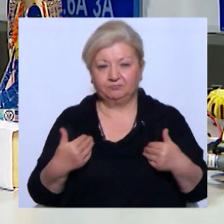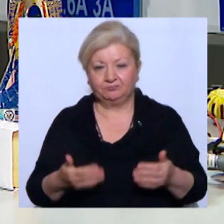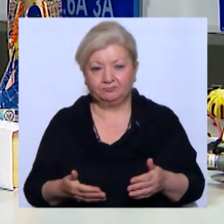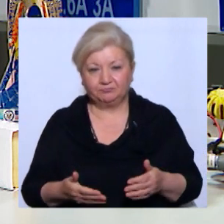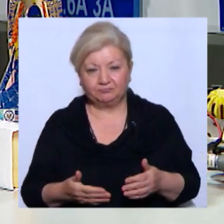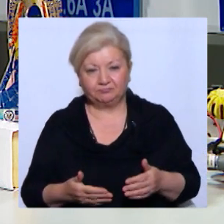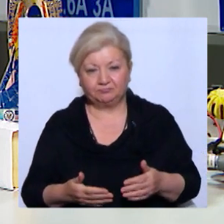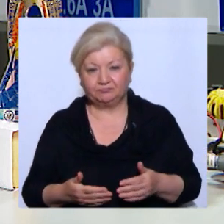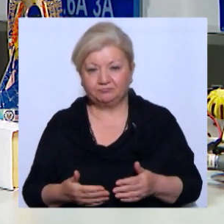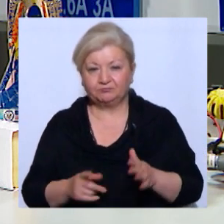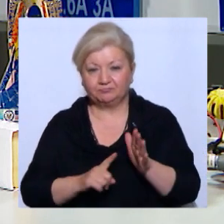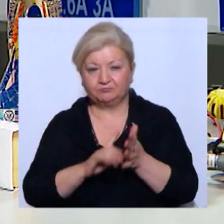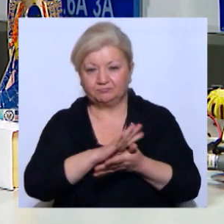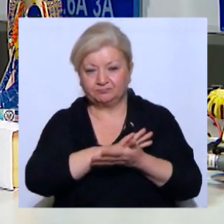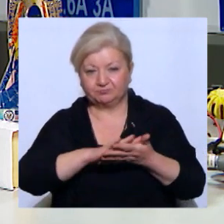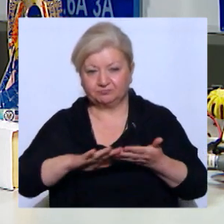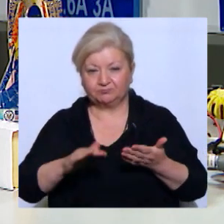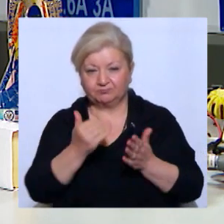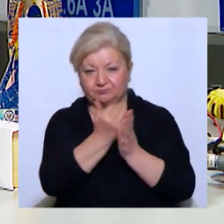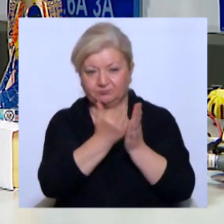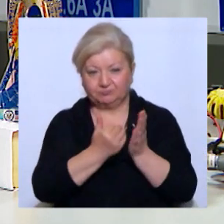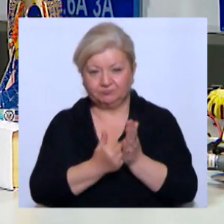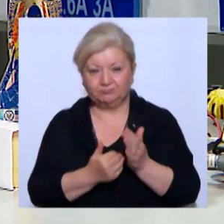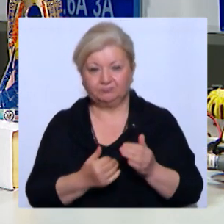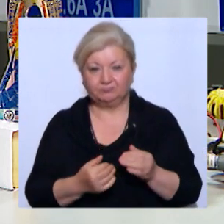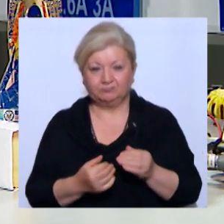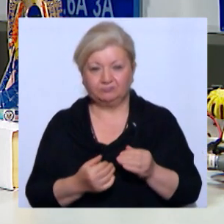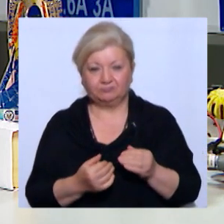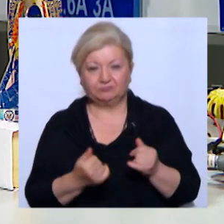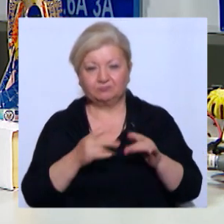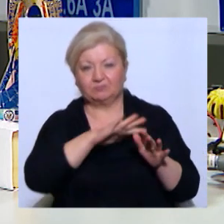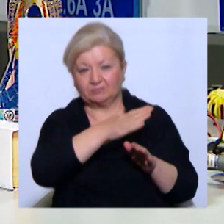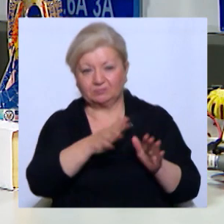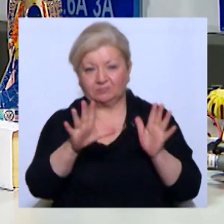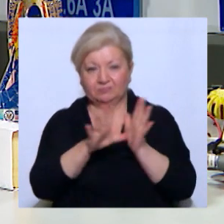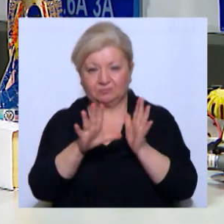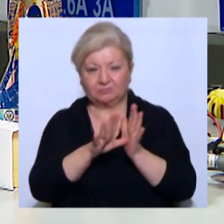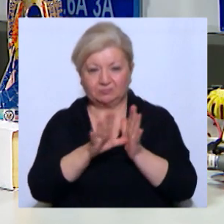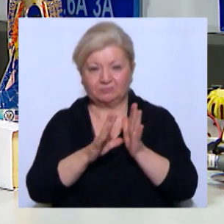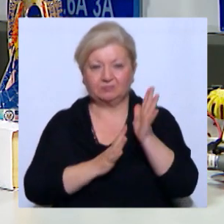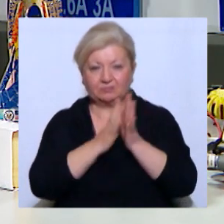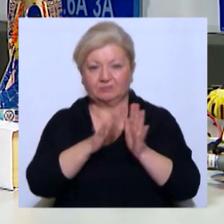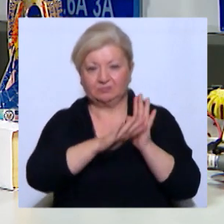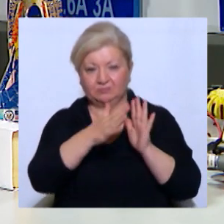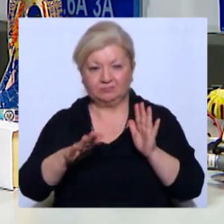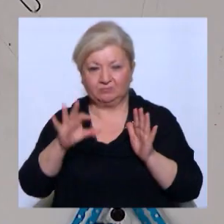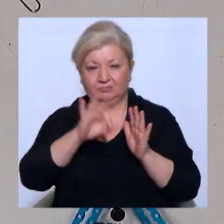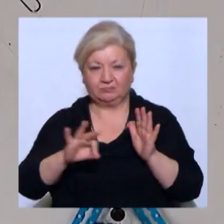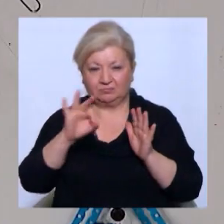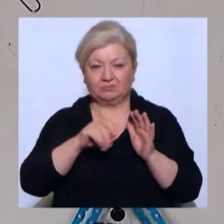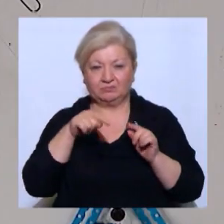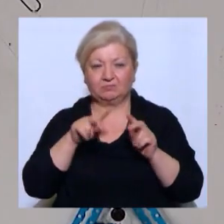მოგესალმებით. განაგზავნოთ გაკვეთილებს. დღეს ისევ გერებზე და ტალღებზე ვისაუბრებთ, რხევებზე და